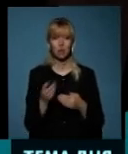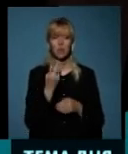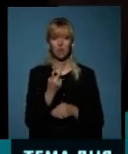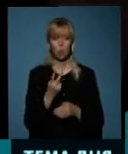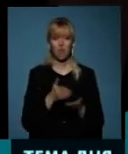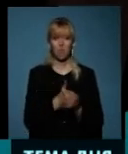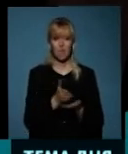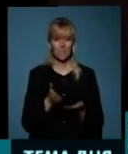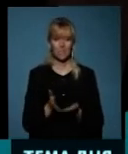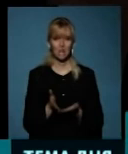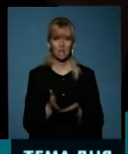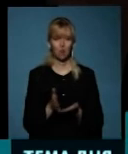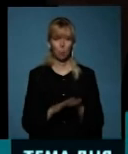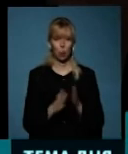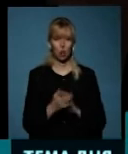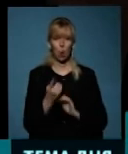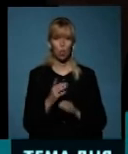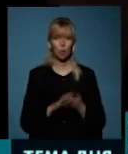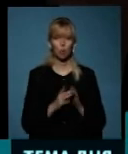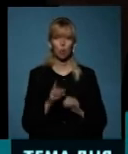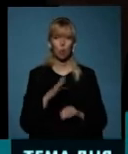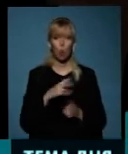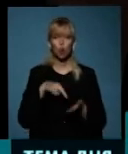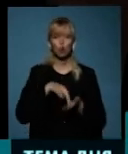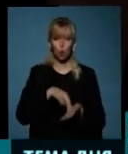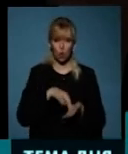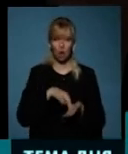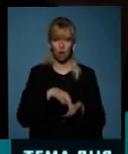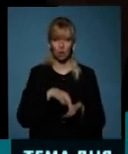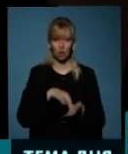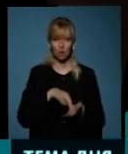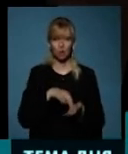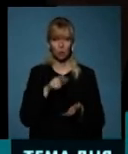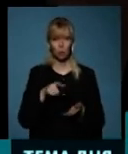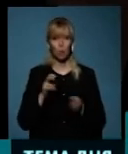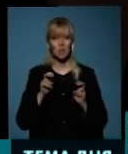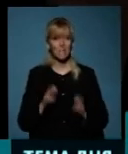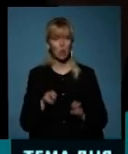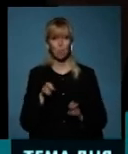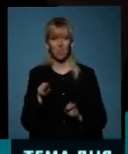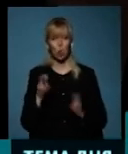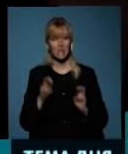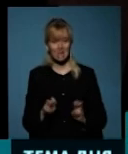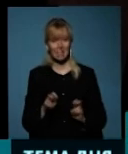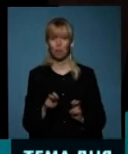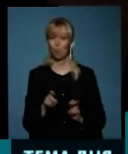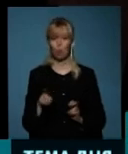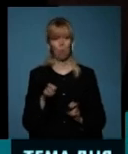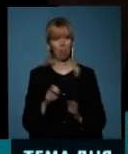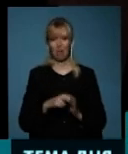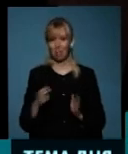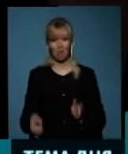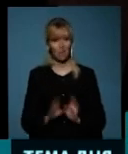двох позицій. Да? Одна позиція, щоб були стоячі особи, бо тому що сидівши би вона на сидінні, вона б не